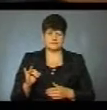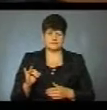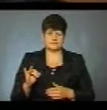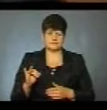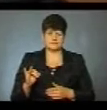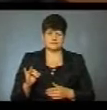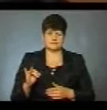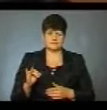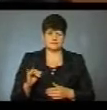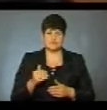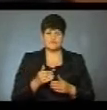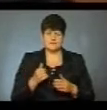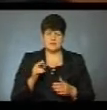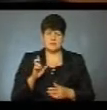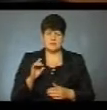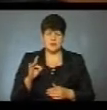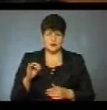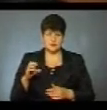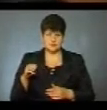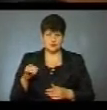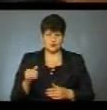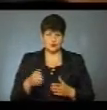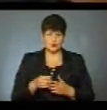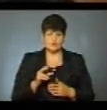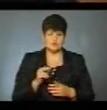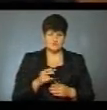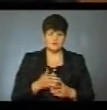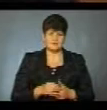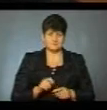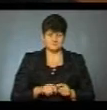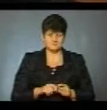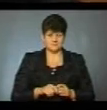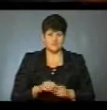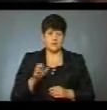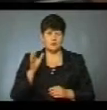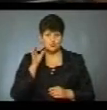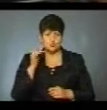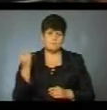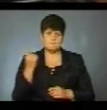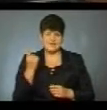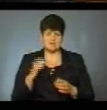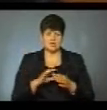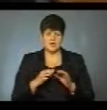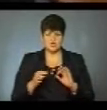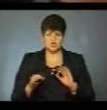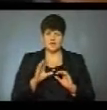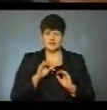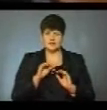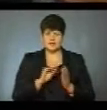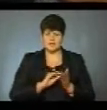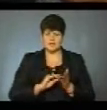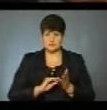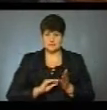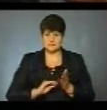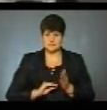Перевірте. Від бересту до цифри. Послухайте перше речення диктанту, його слід записати